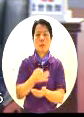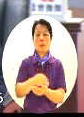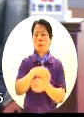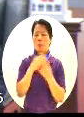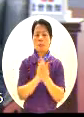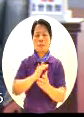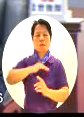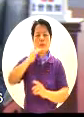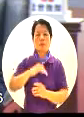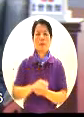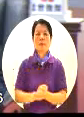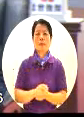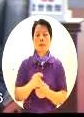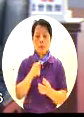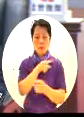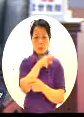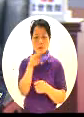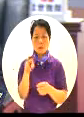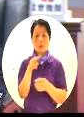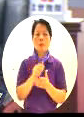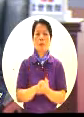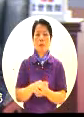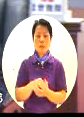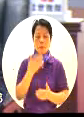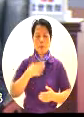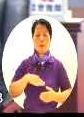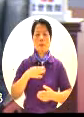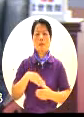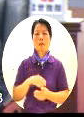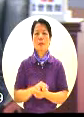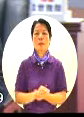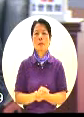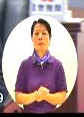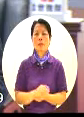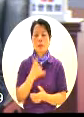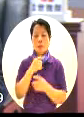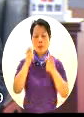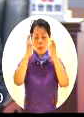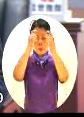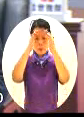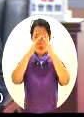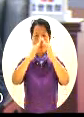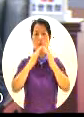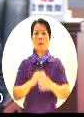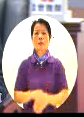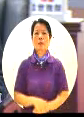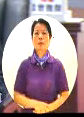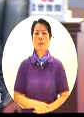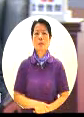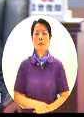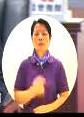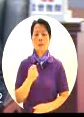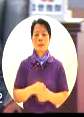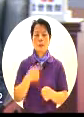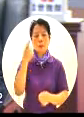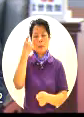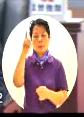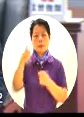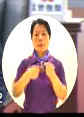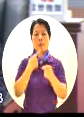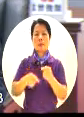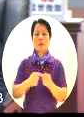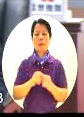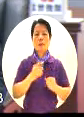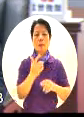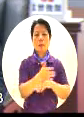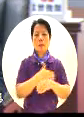高哈。那从这个数目，我们就可以了解哈，我们高雄市在明年度五都